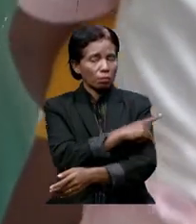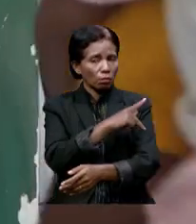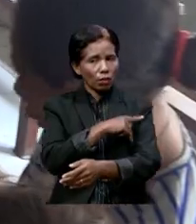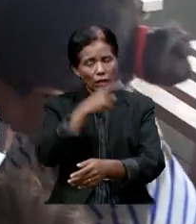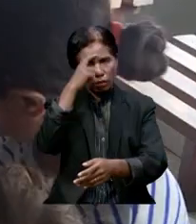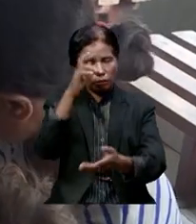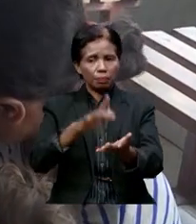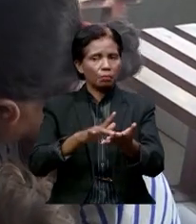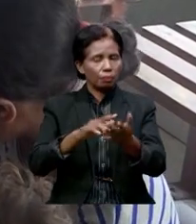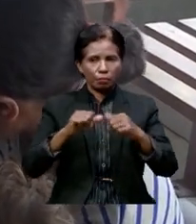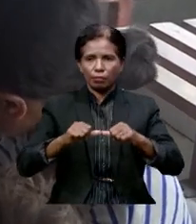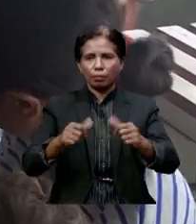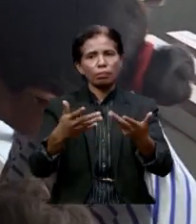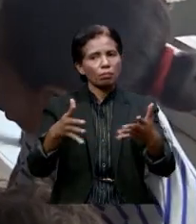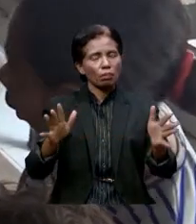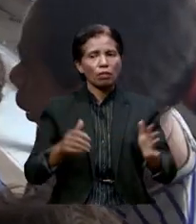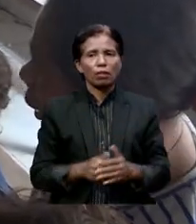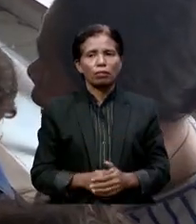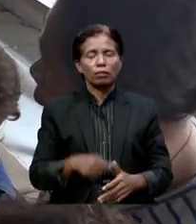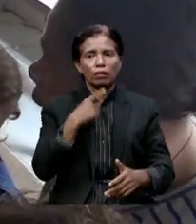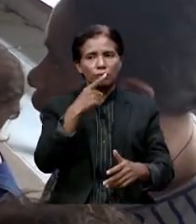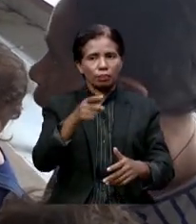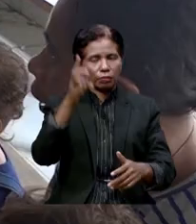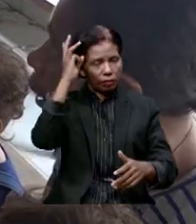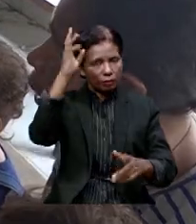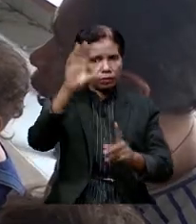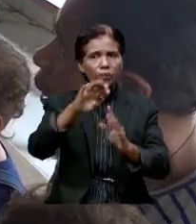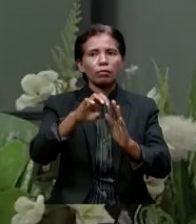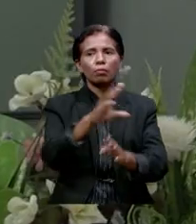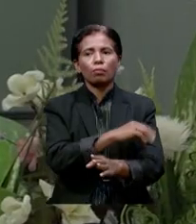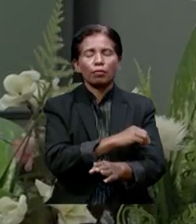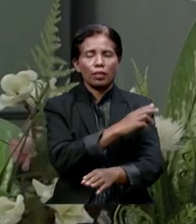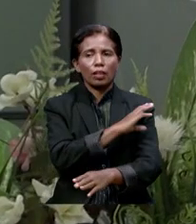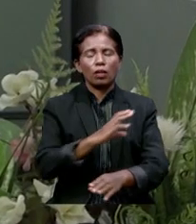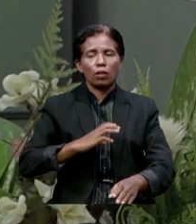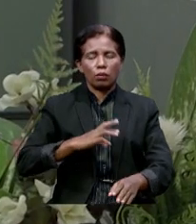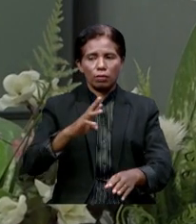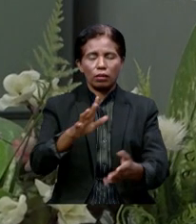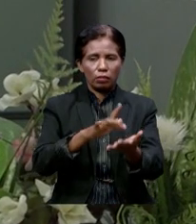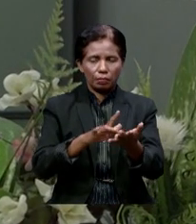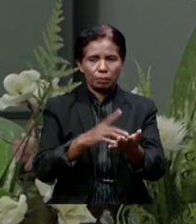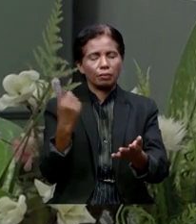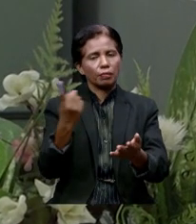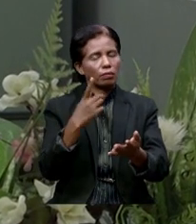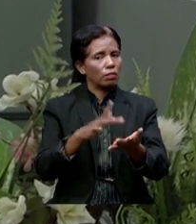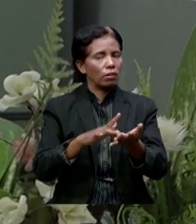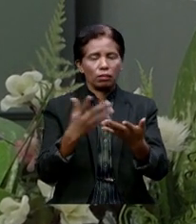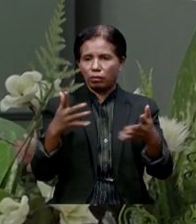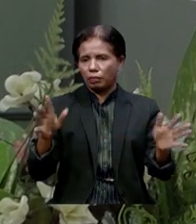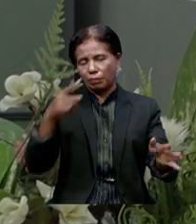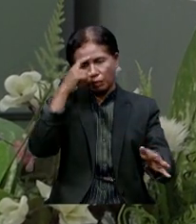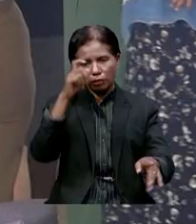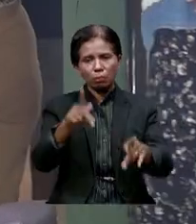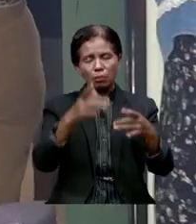balun continua stok mamu Hatamba preocupação ne chef centro saúde Comoro hateten ai moruk sempre stok la iha tamba